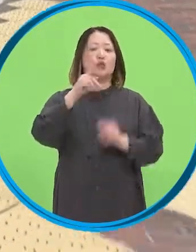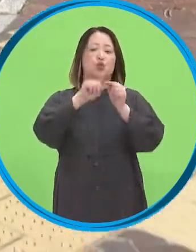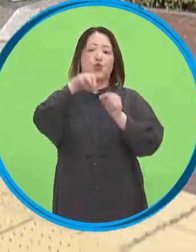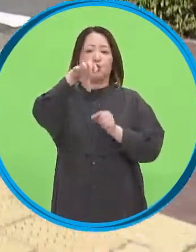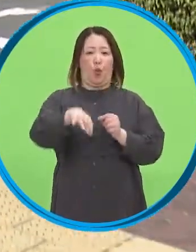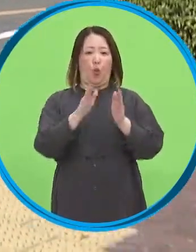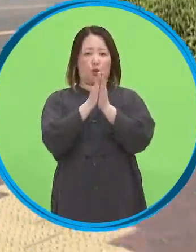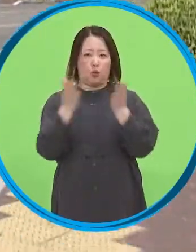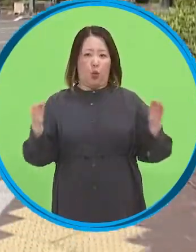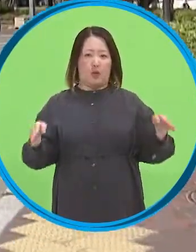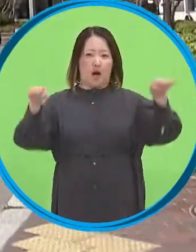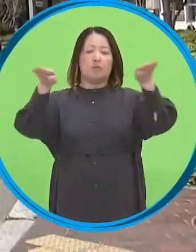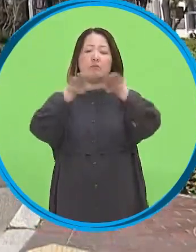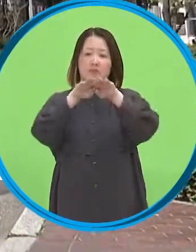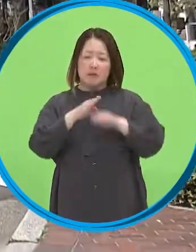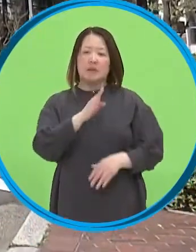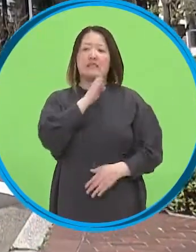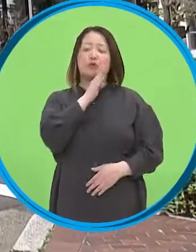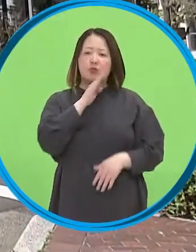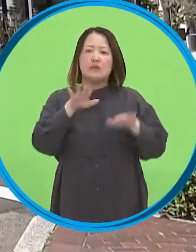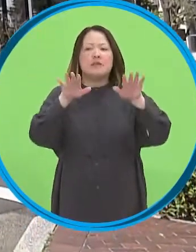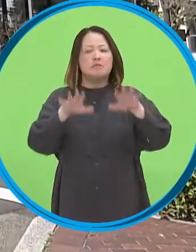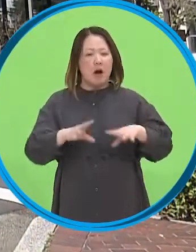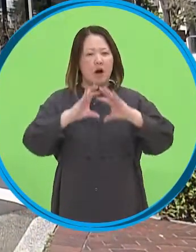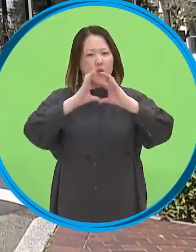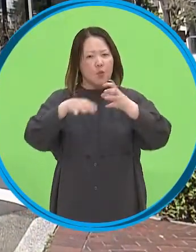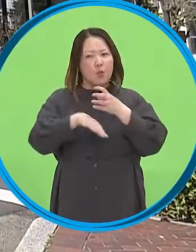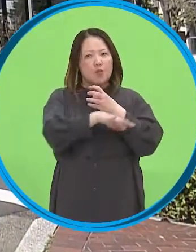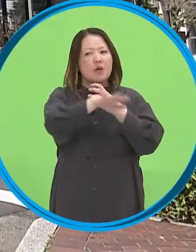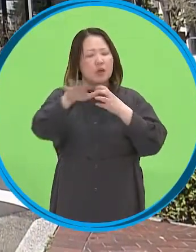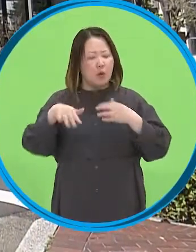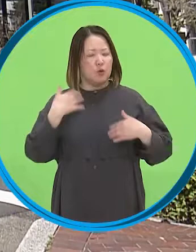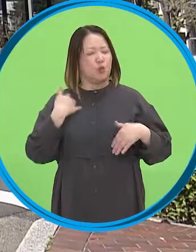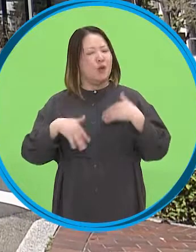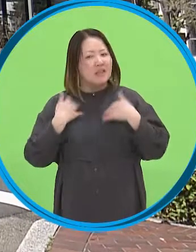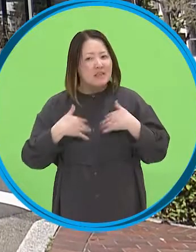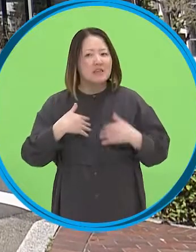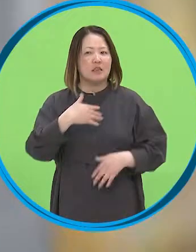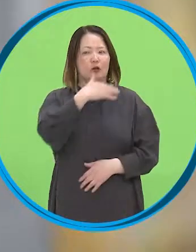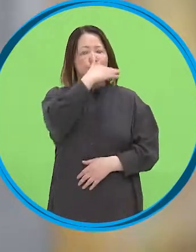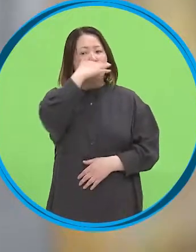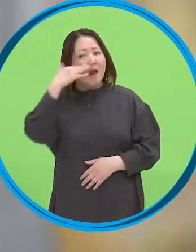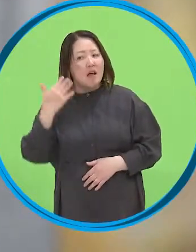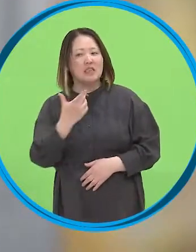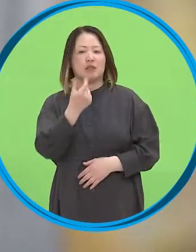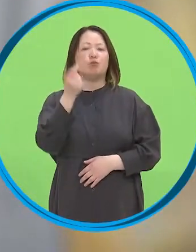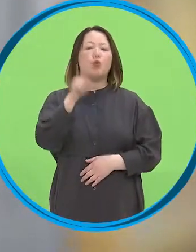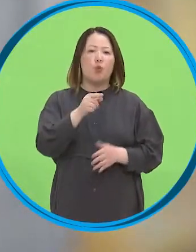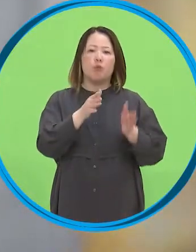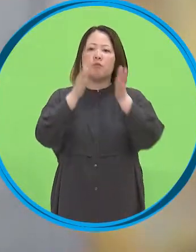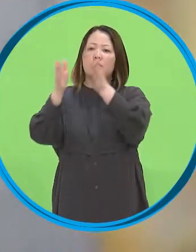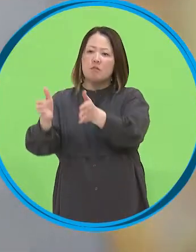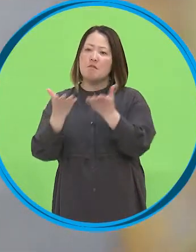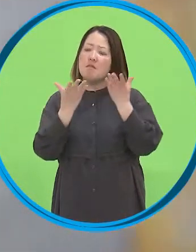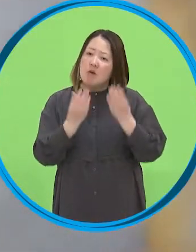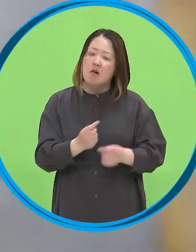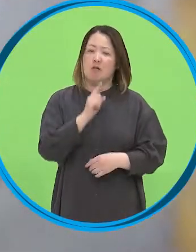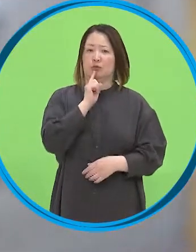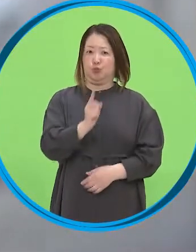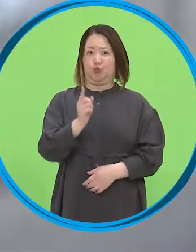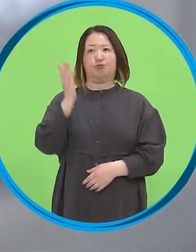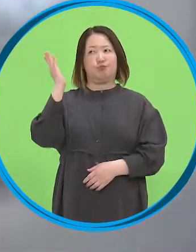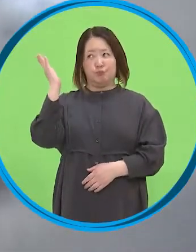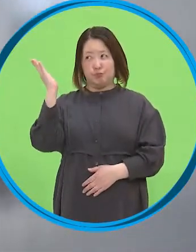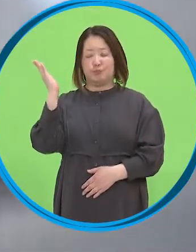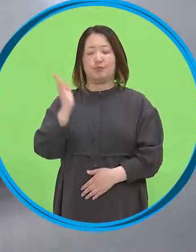きたのは呉市中央図書館。実はここに今の世の中では嬉しいとあるワンダフルなものが